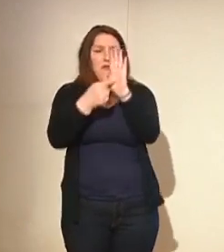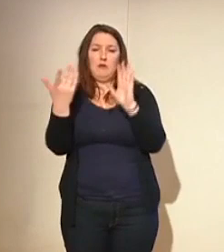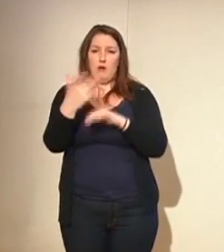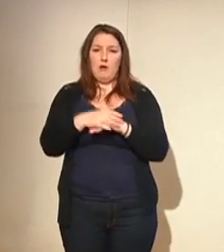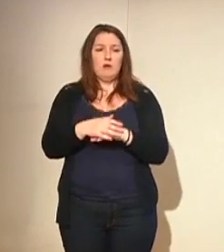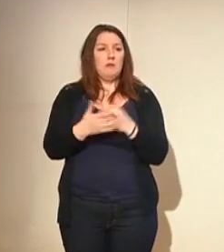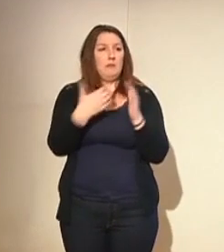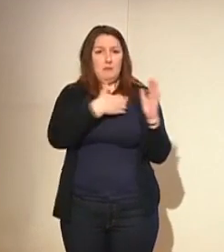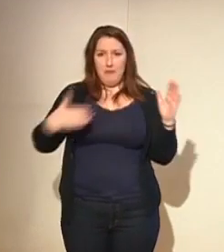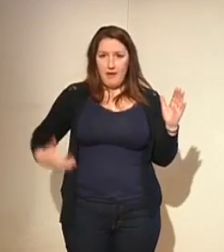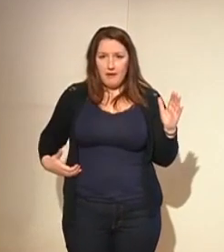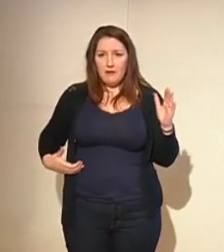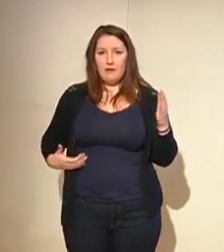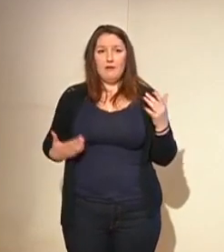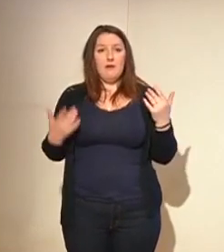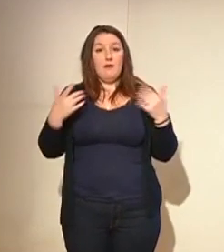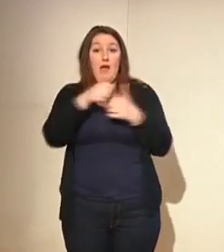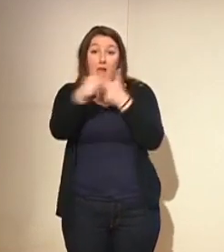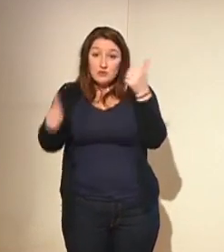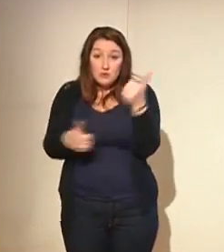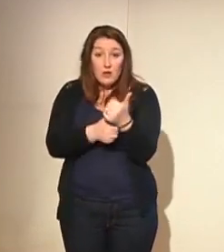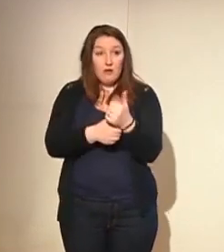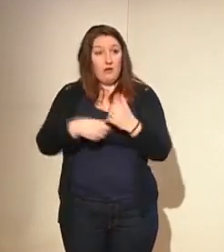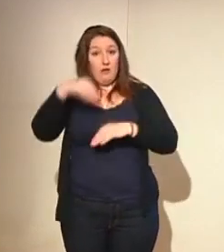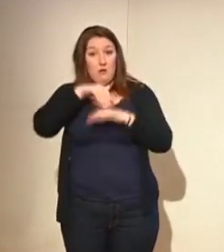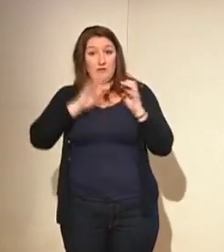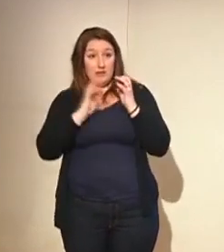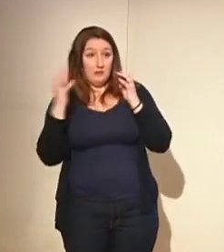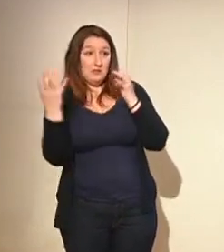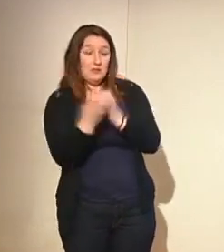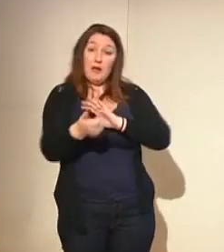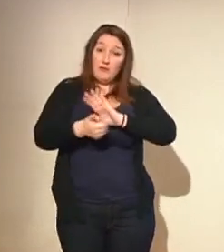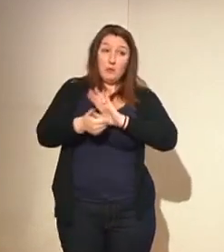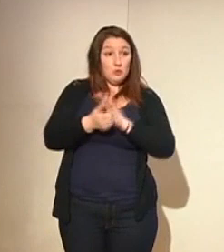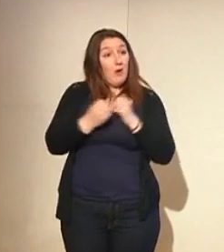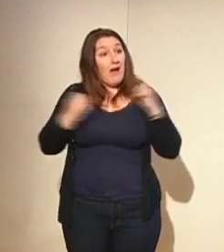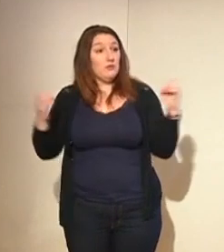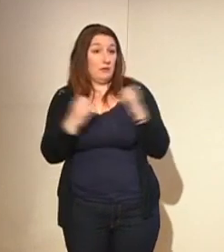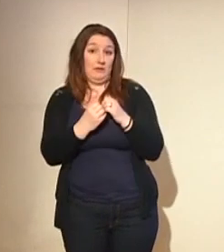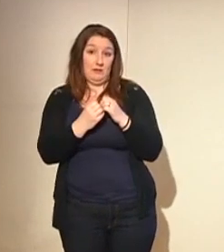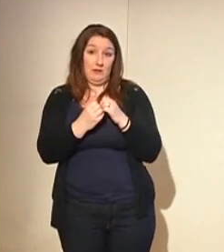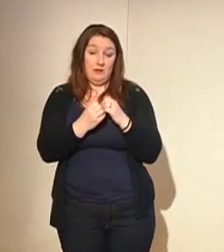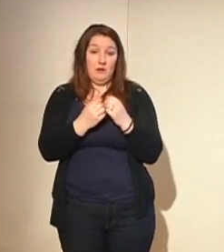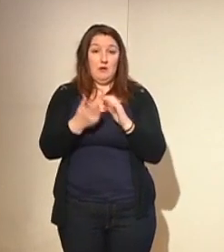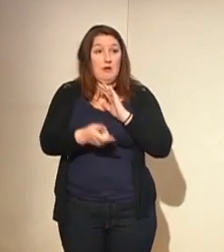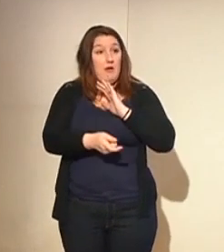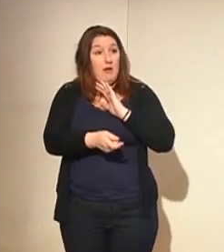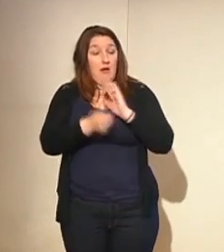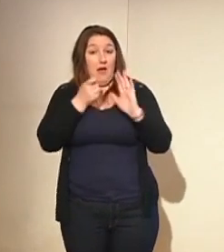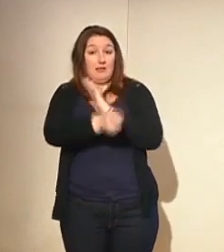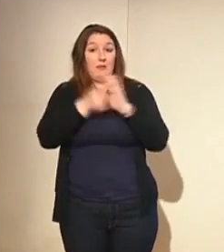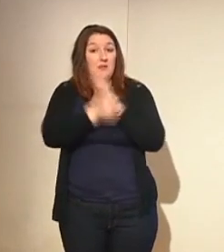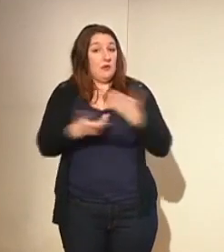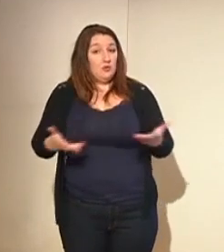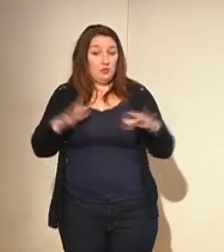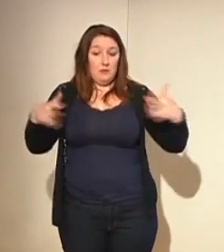et des conseillers municipal sont gratuites les indemnités dont nous délibérons aujourd'hui les montants